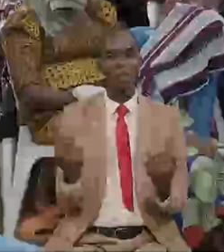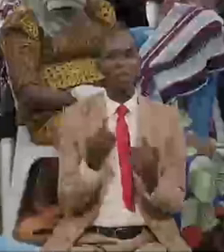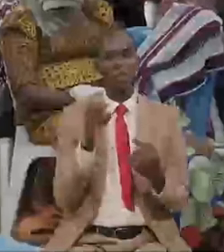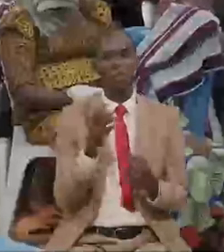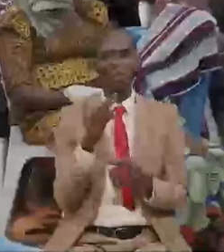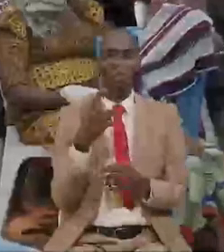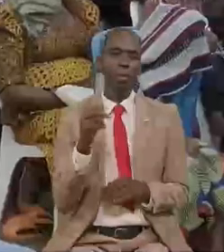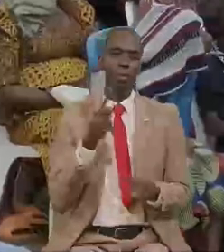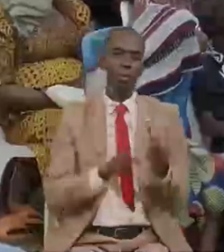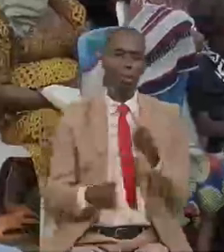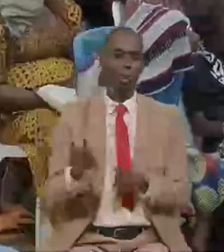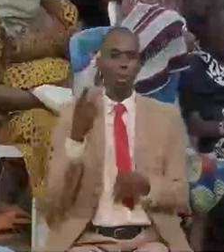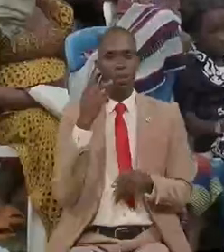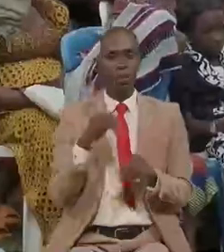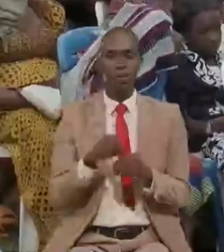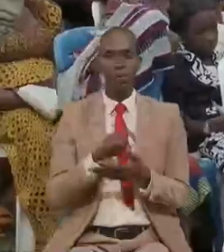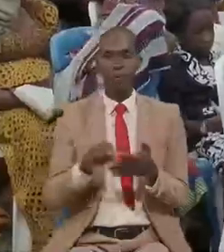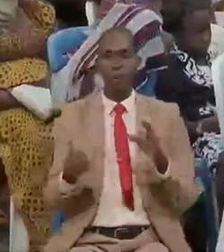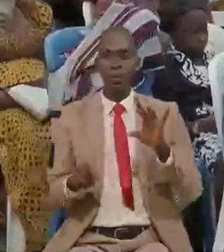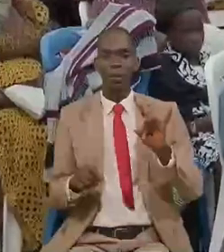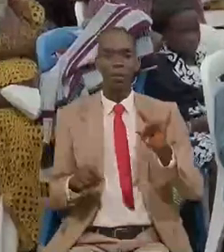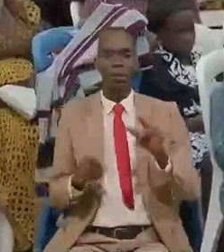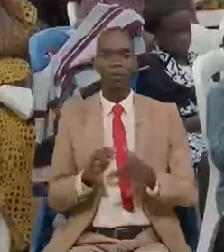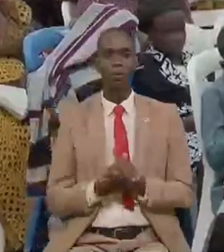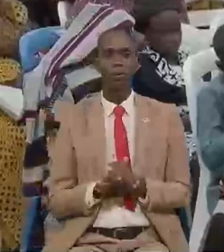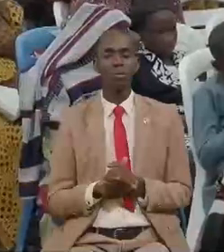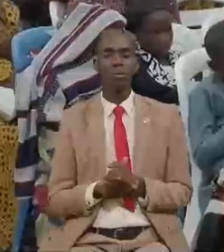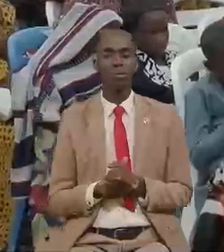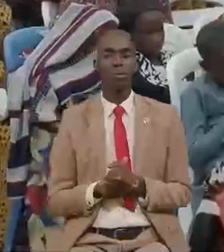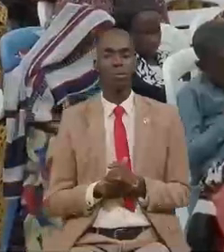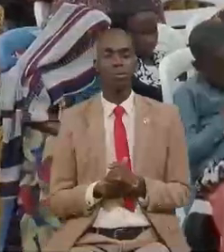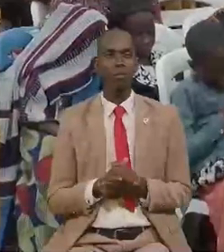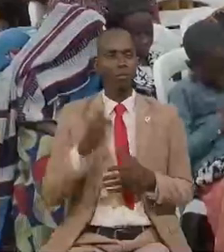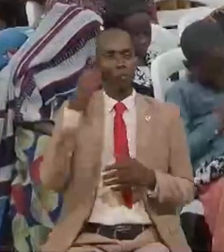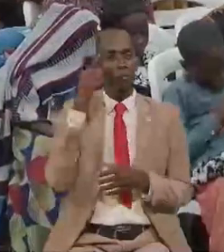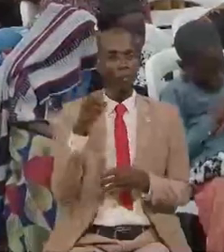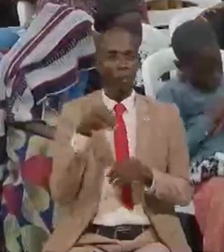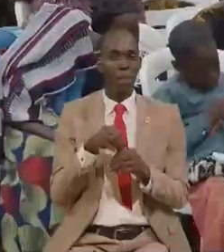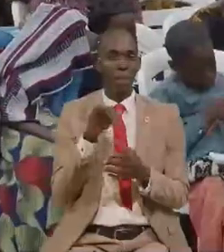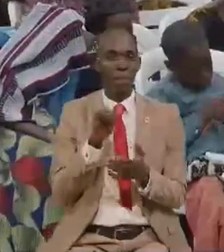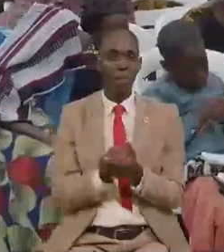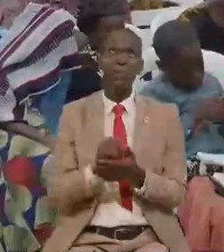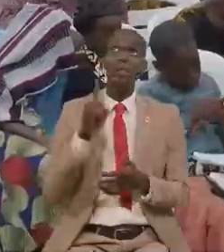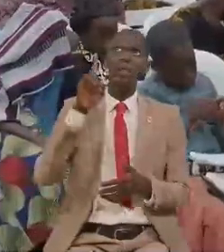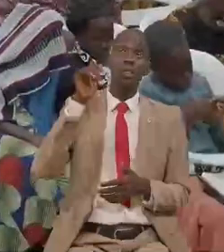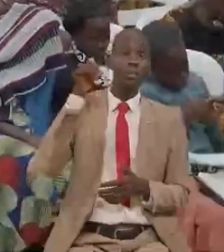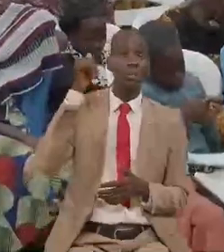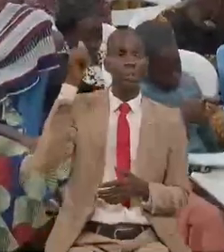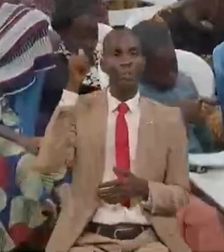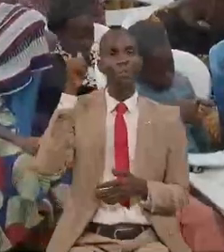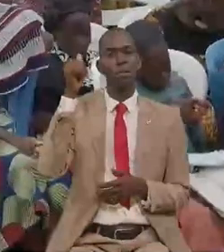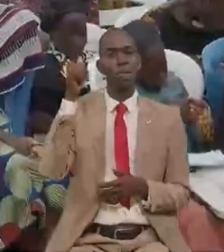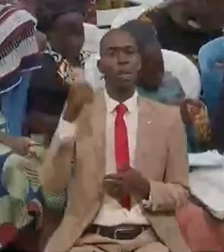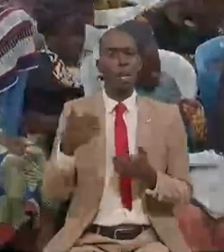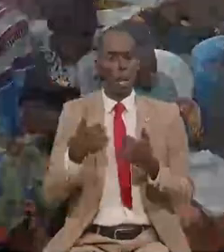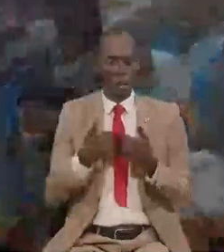Verset 18. car ayant été tenté